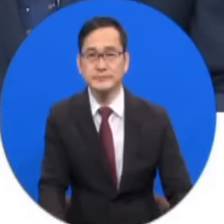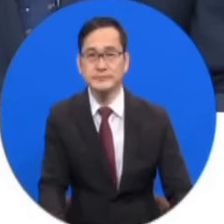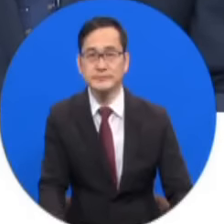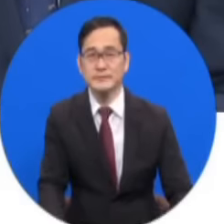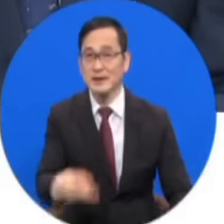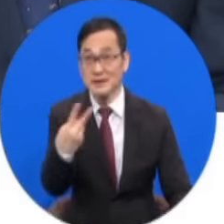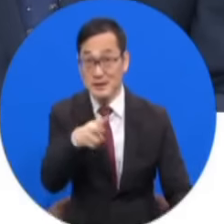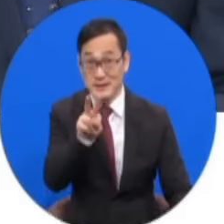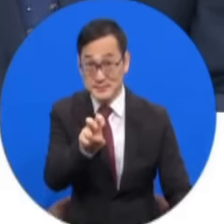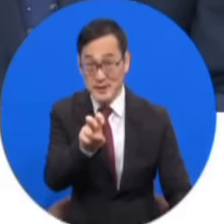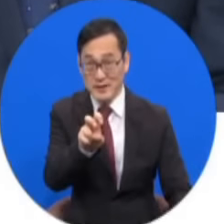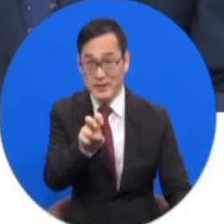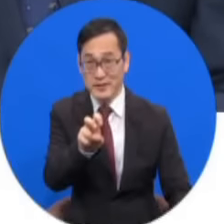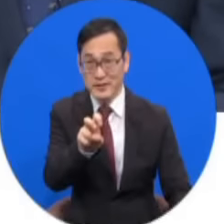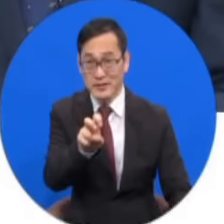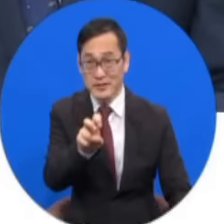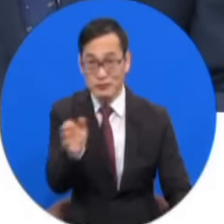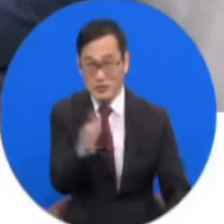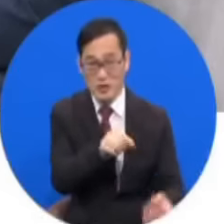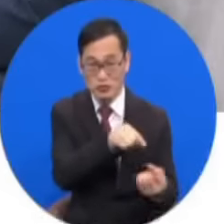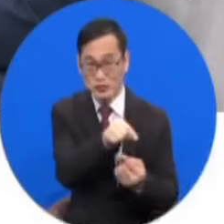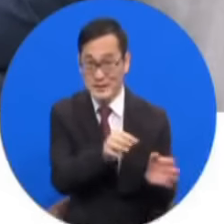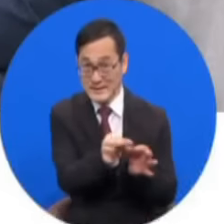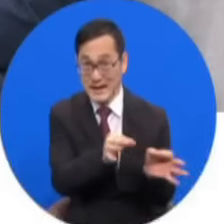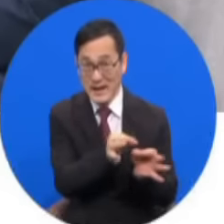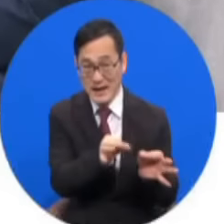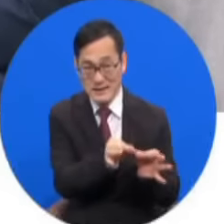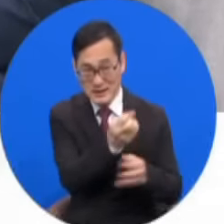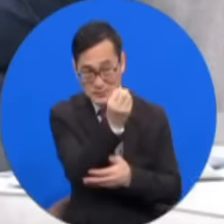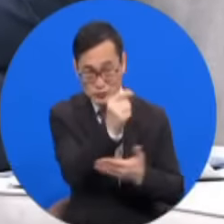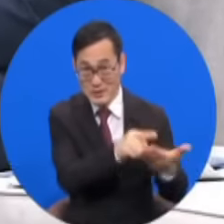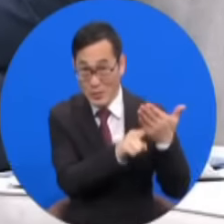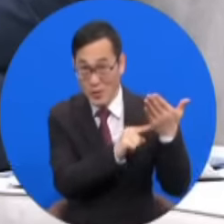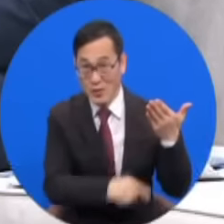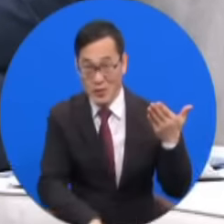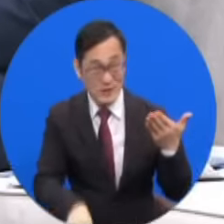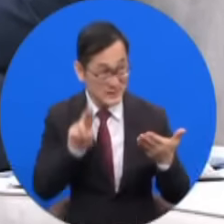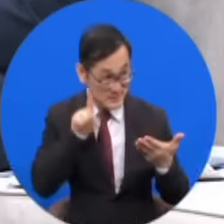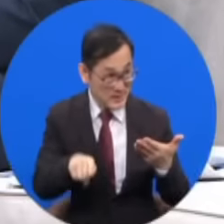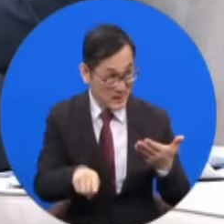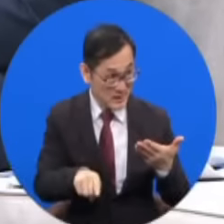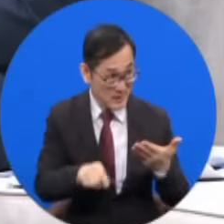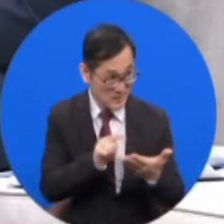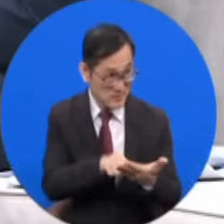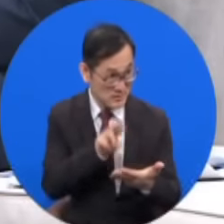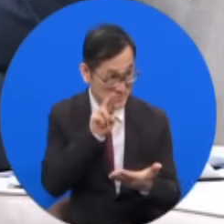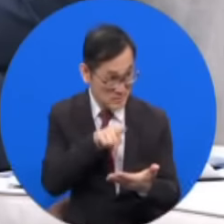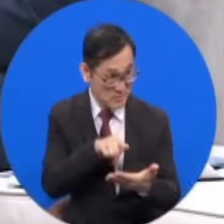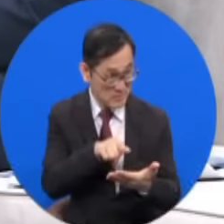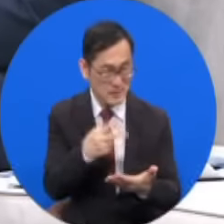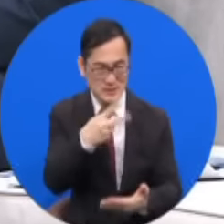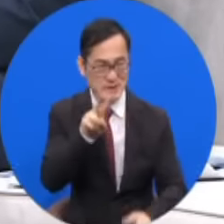자 2020년부터 운영했다는 일부 언론의 보도도 있었습니다만 정확한 사실은 2022년